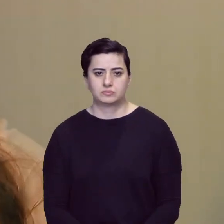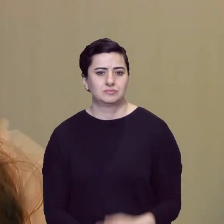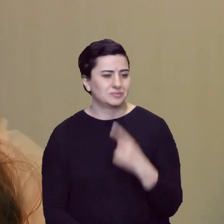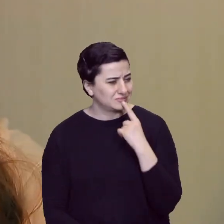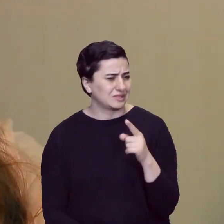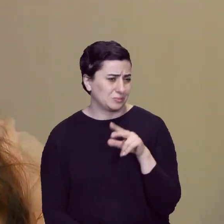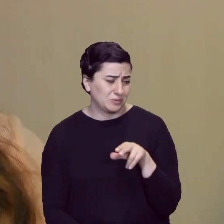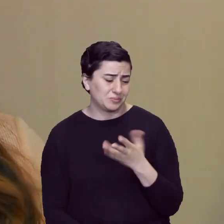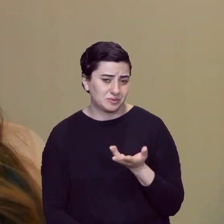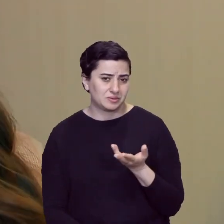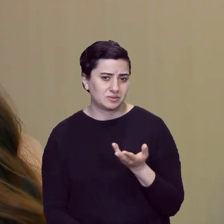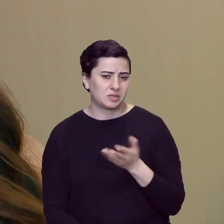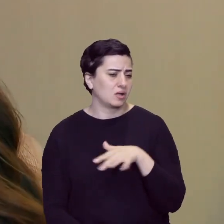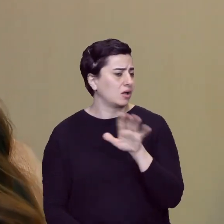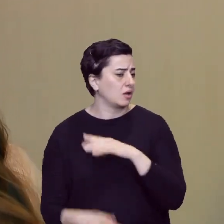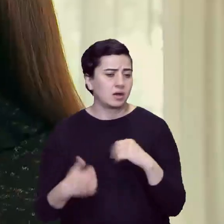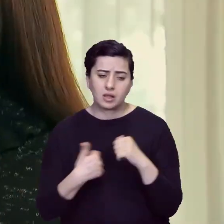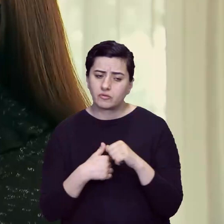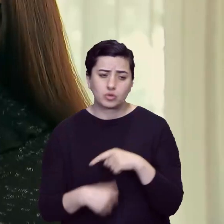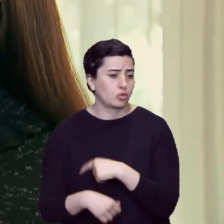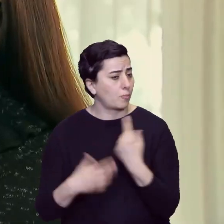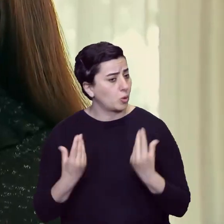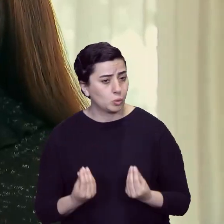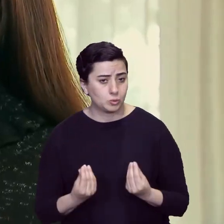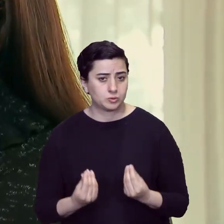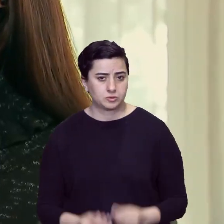Dediğim gibi, her evlilikte olur böyle şeyler.